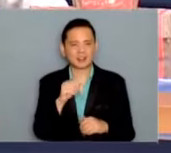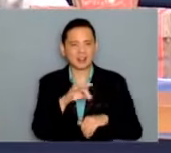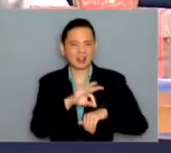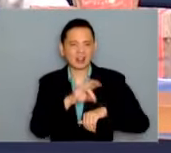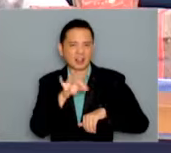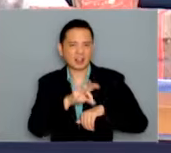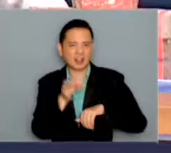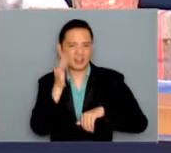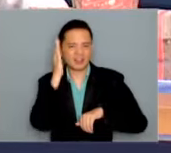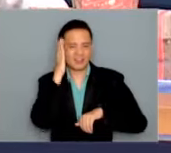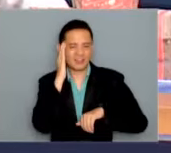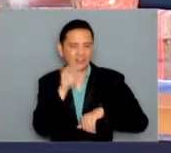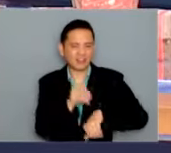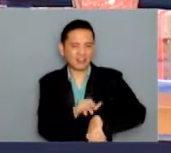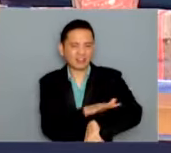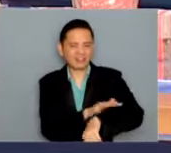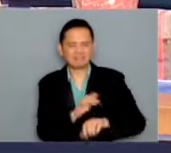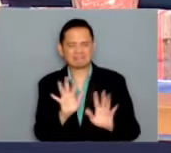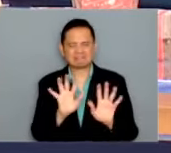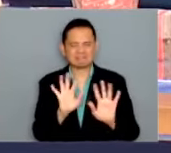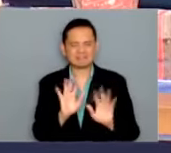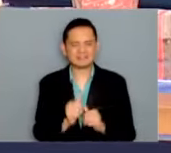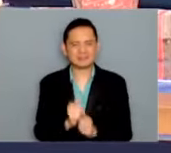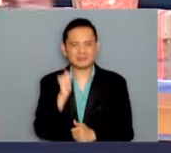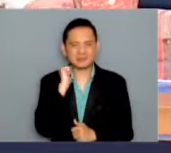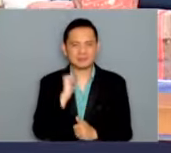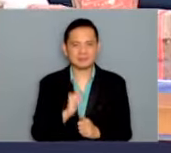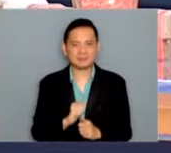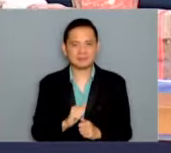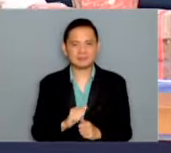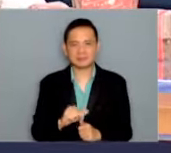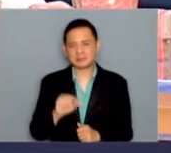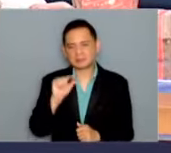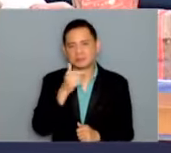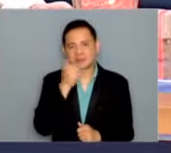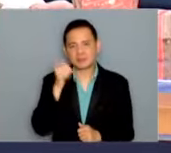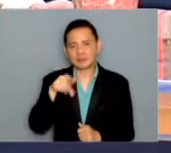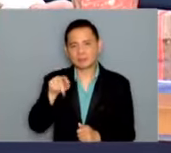alam mo yun, parang... Kaya mo. Oo, kaya mo. Mas trip ko yung Pinoy, to be honest.